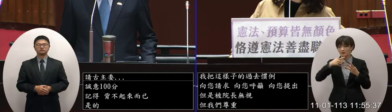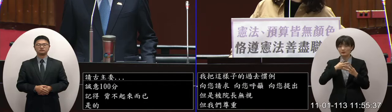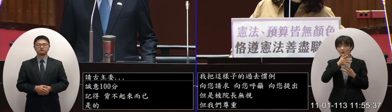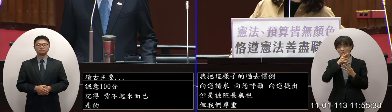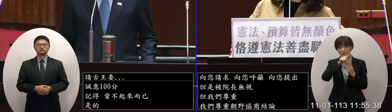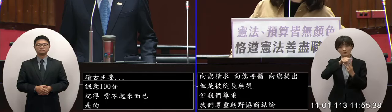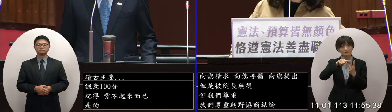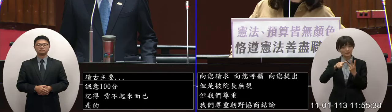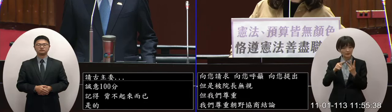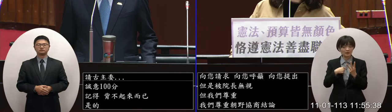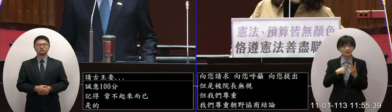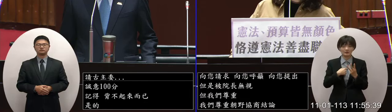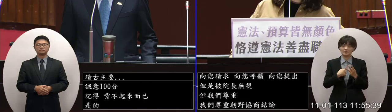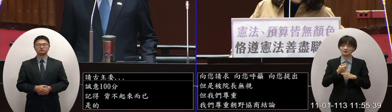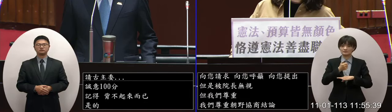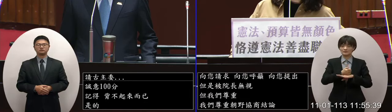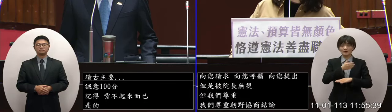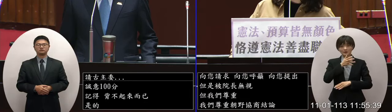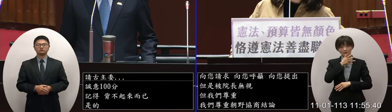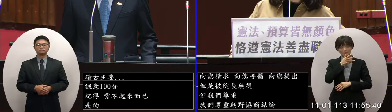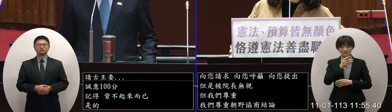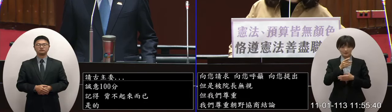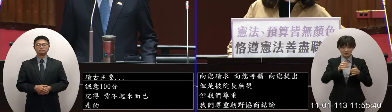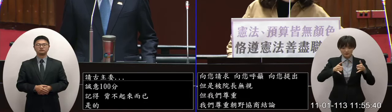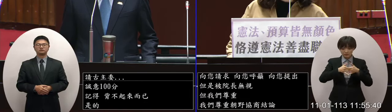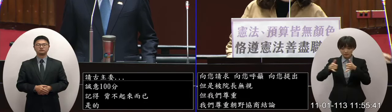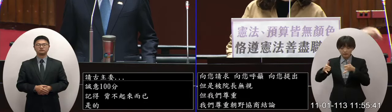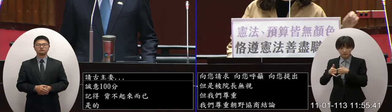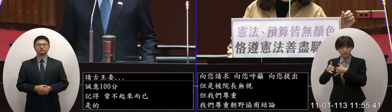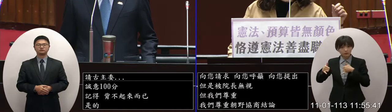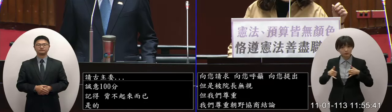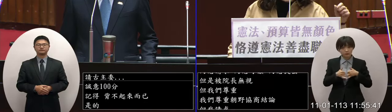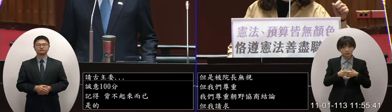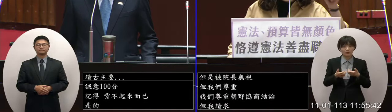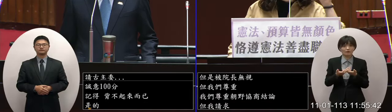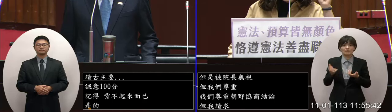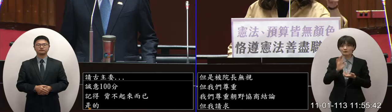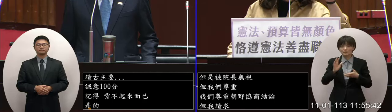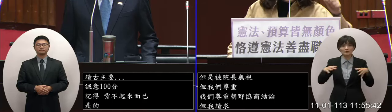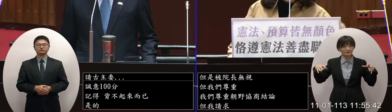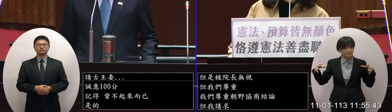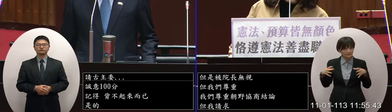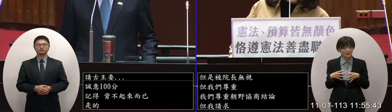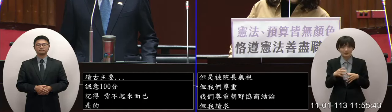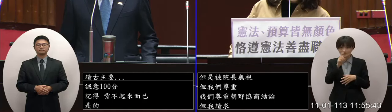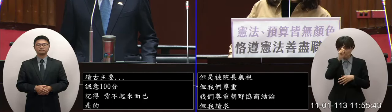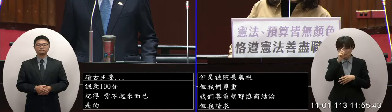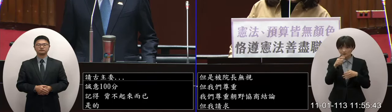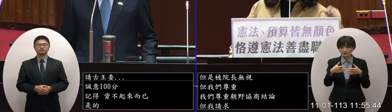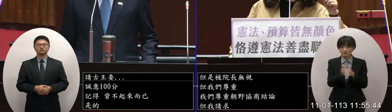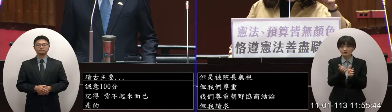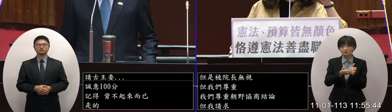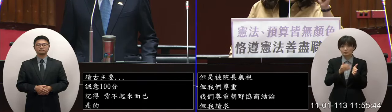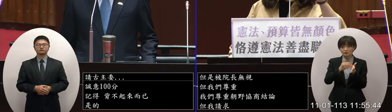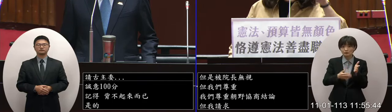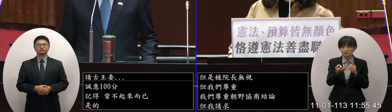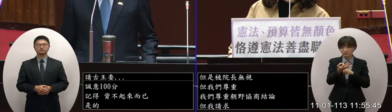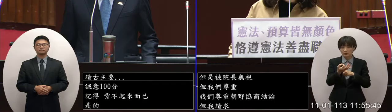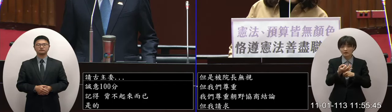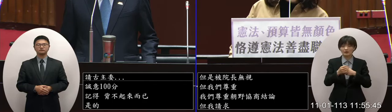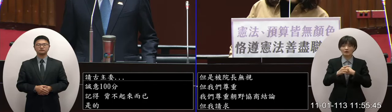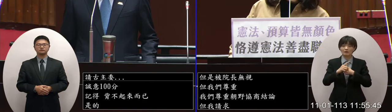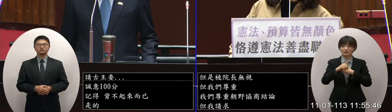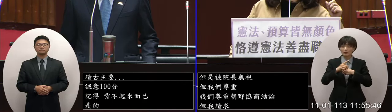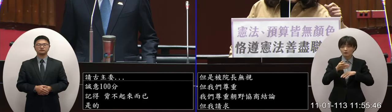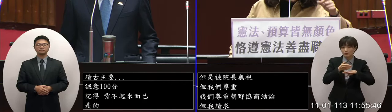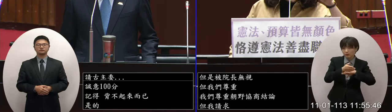这片土地上不分族群的国人期待总预算不能只进二分之一步，我们要进入审查的